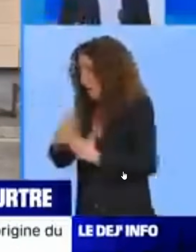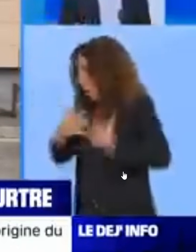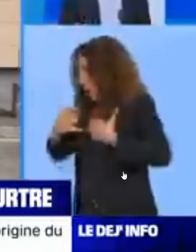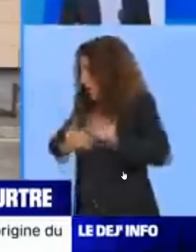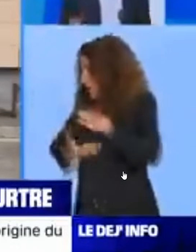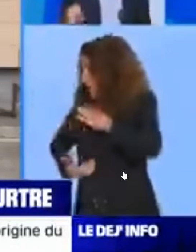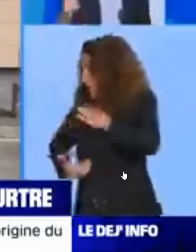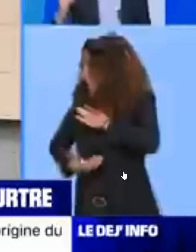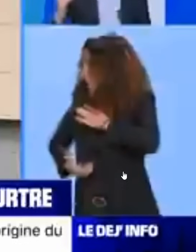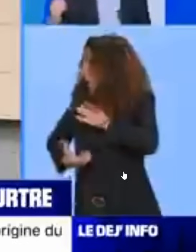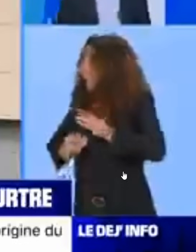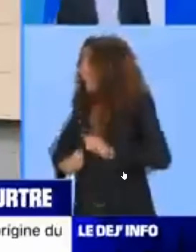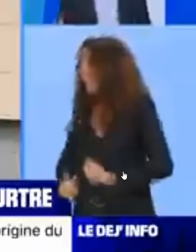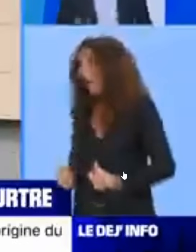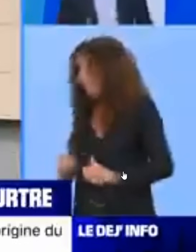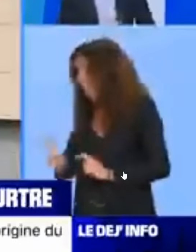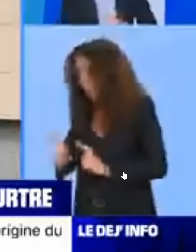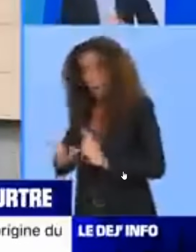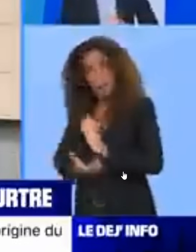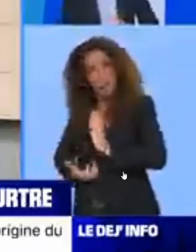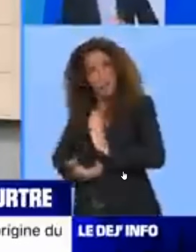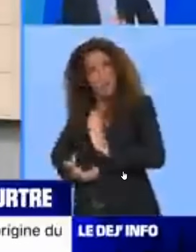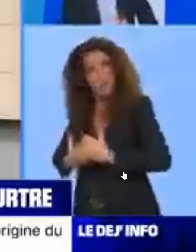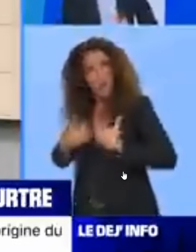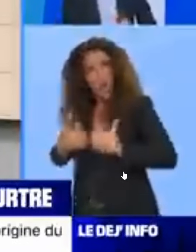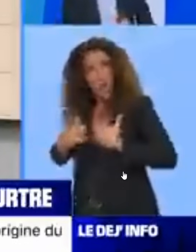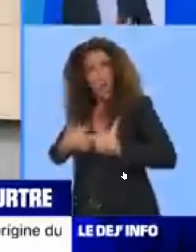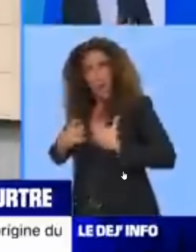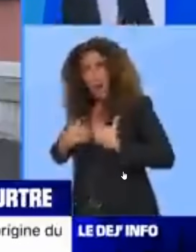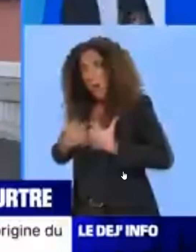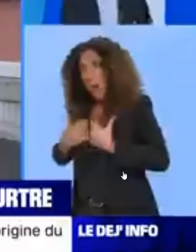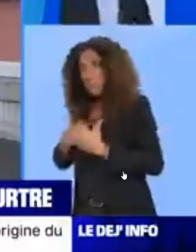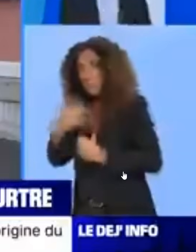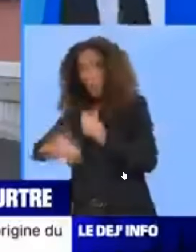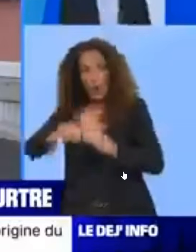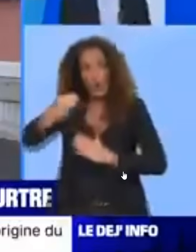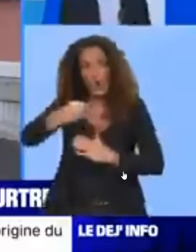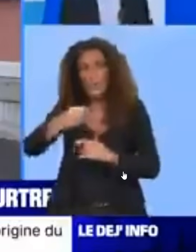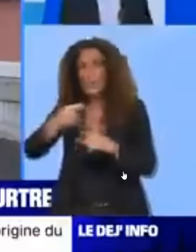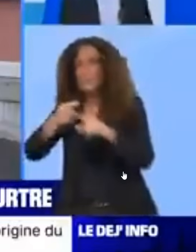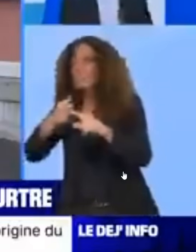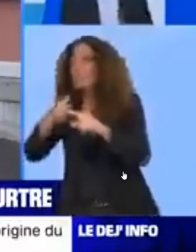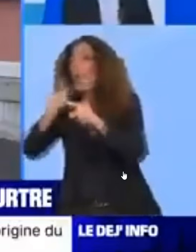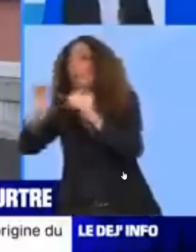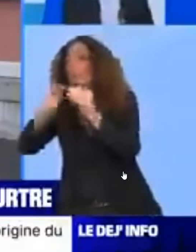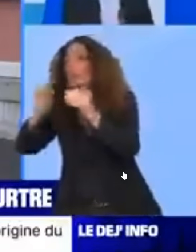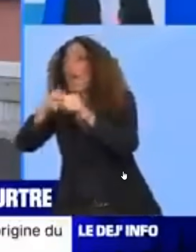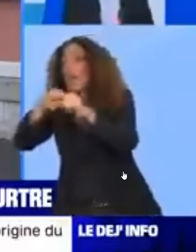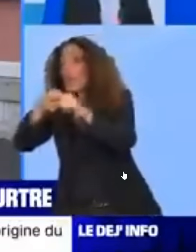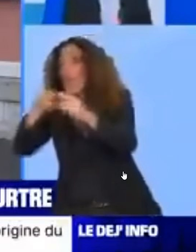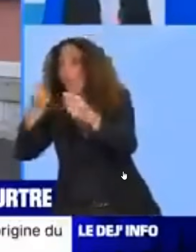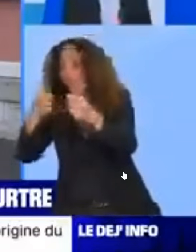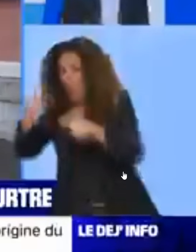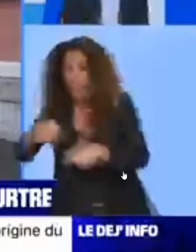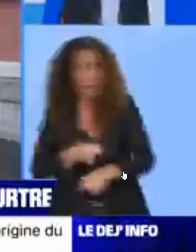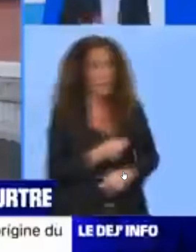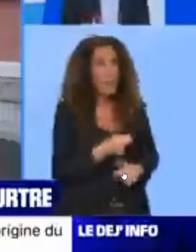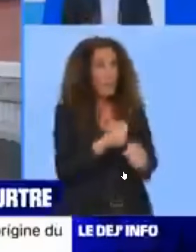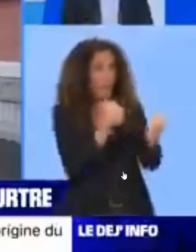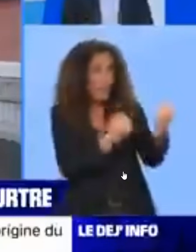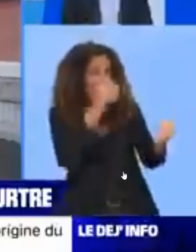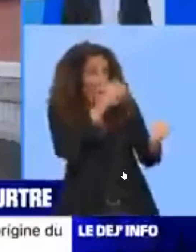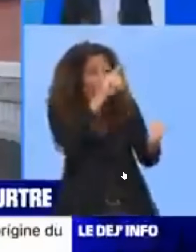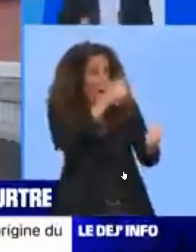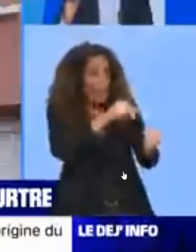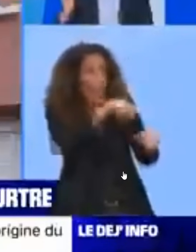à redescendre. Il serait ressorti, passé dans un local commun où il aurait pris un objet tranchant. Et là, il aurait vu Matisse qui était dans une voiture épave avec